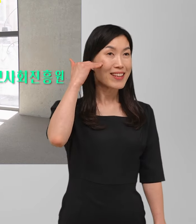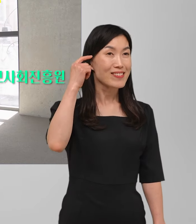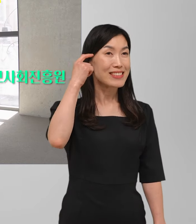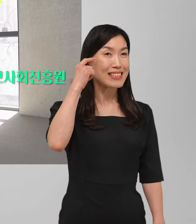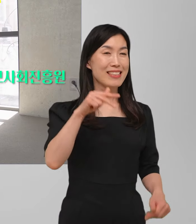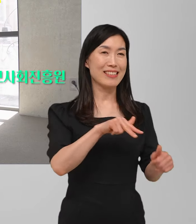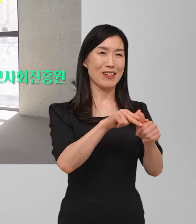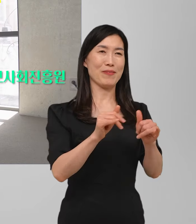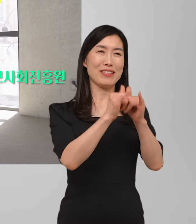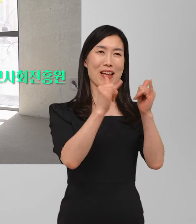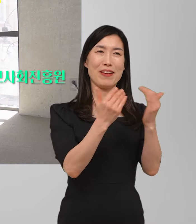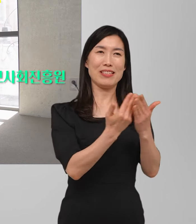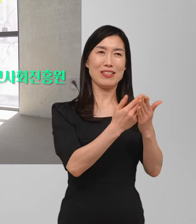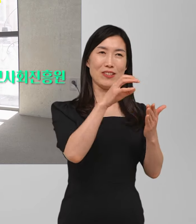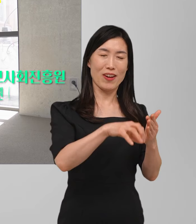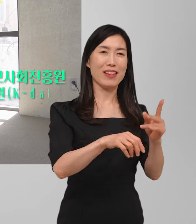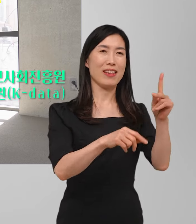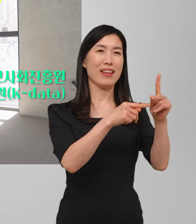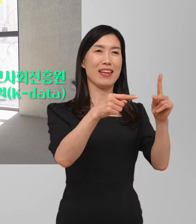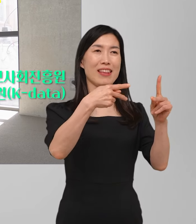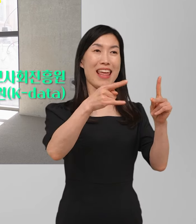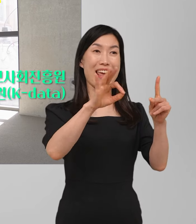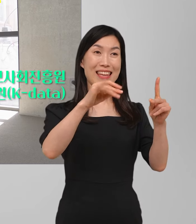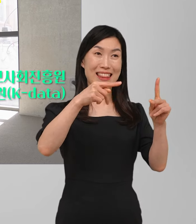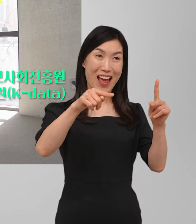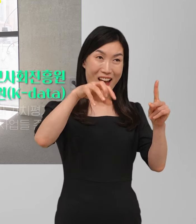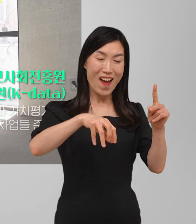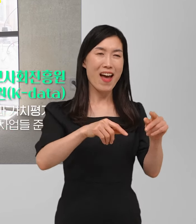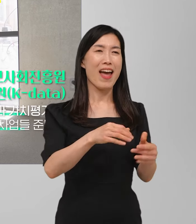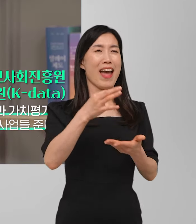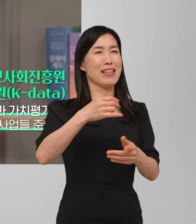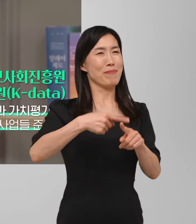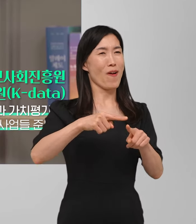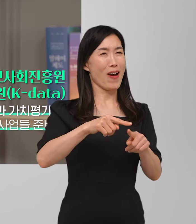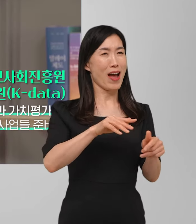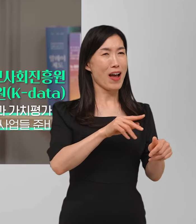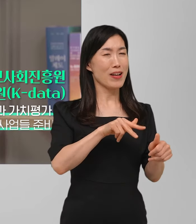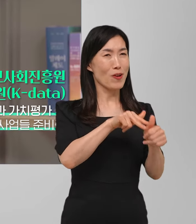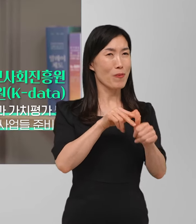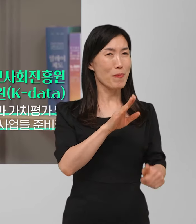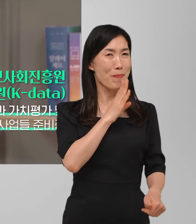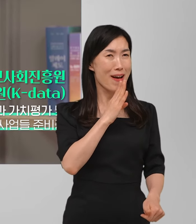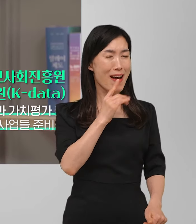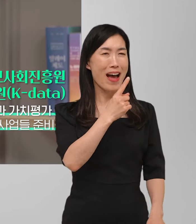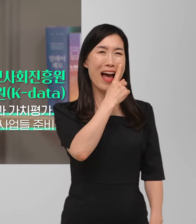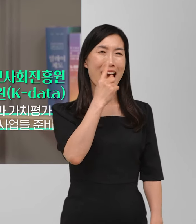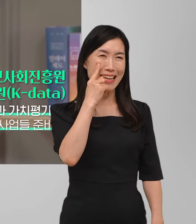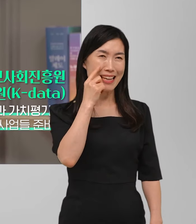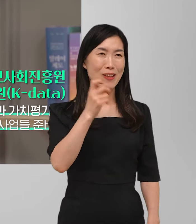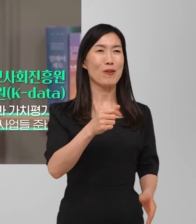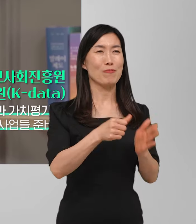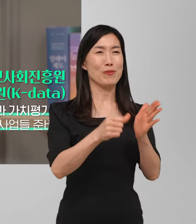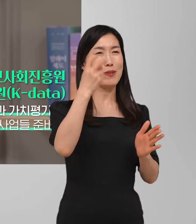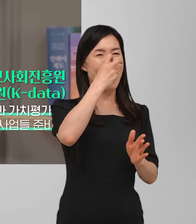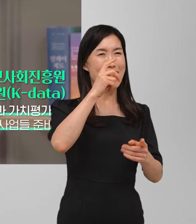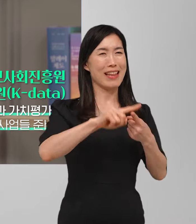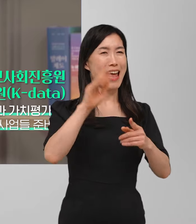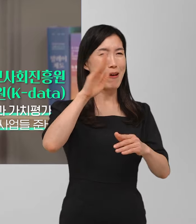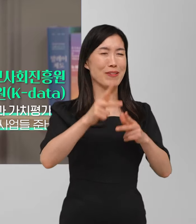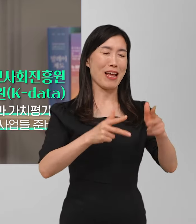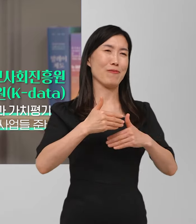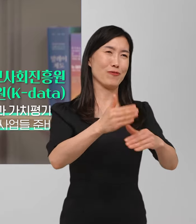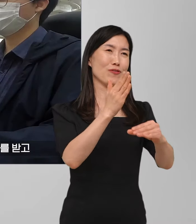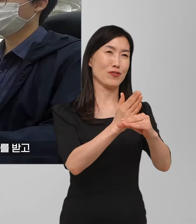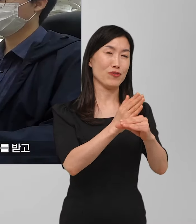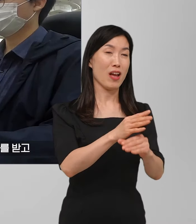저희 한국지능정보사회진흥원이라든가 K데이터에서 이런 품질 인증과 가치 평가, 그다음에 품질 관리에 관한 여러 가지 사업들을